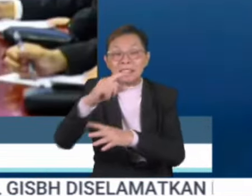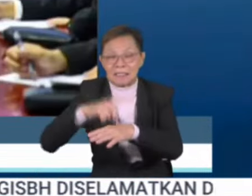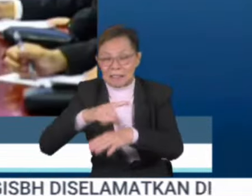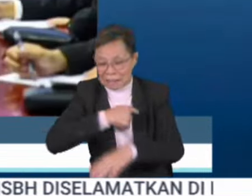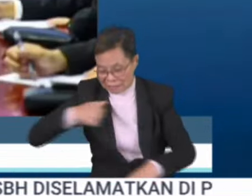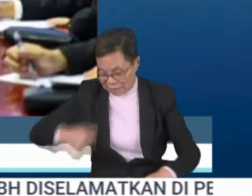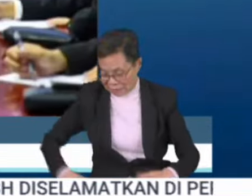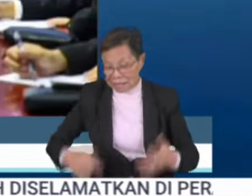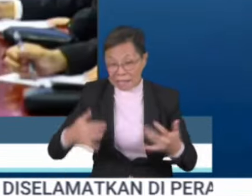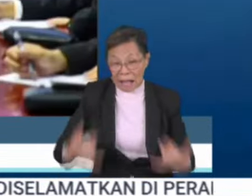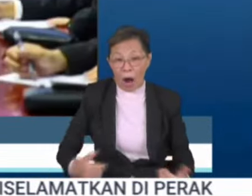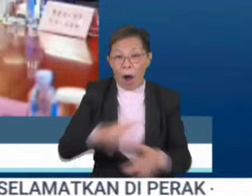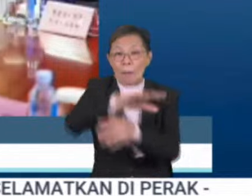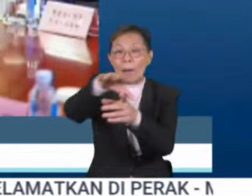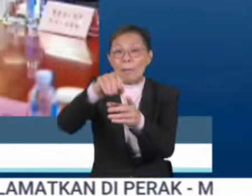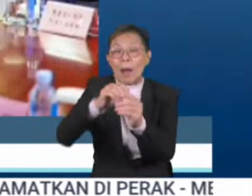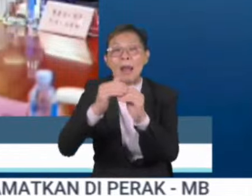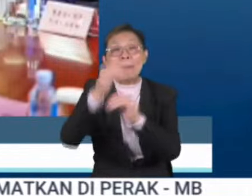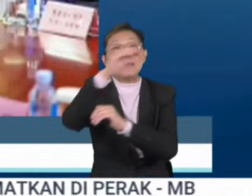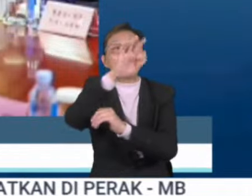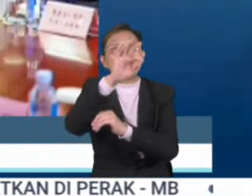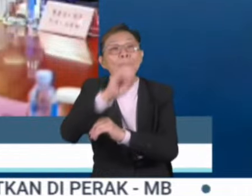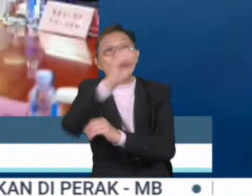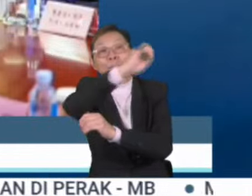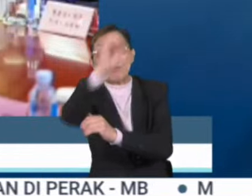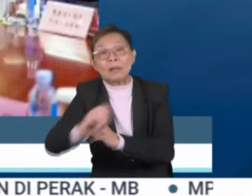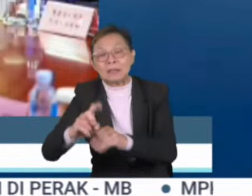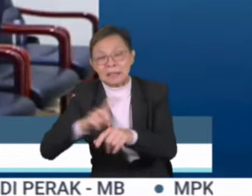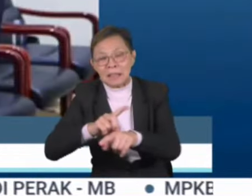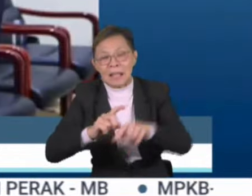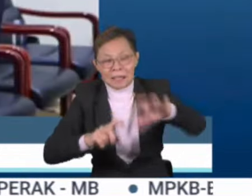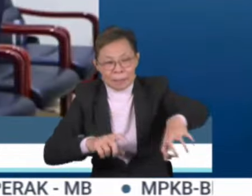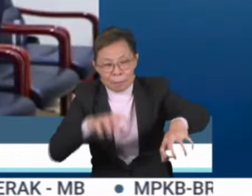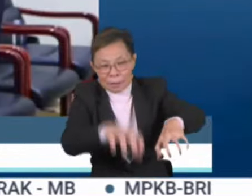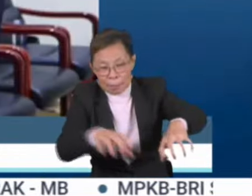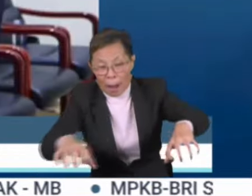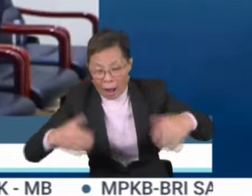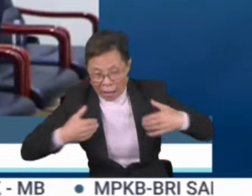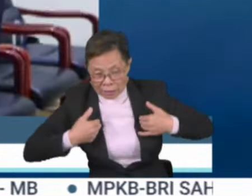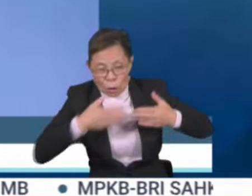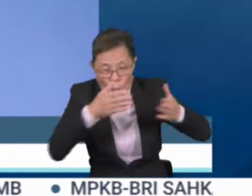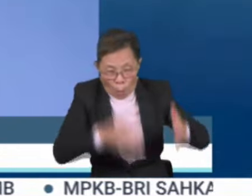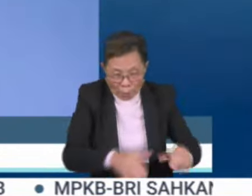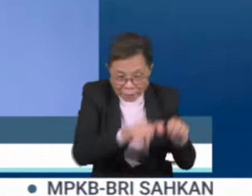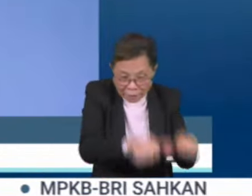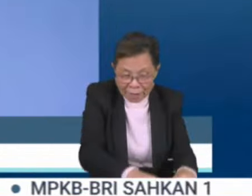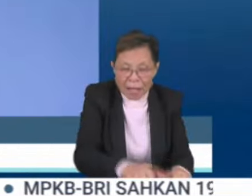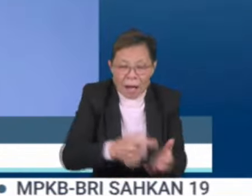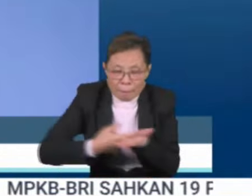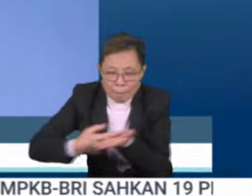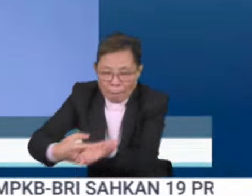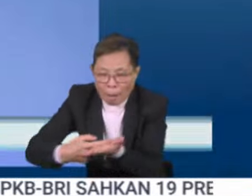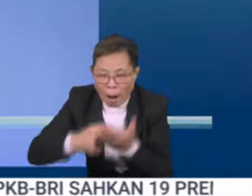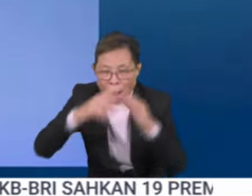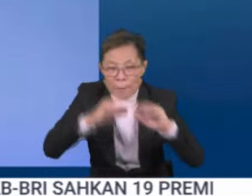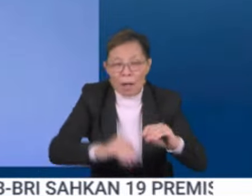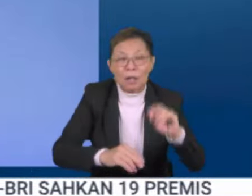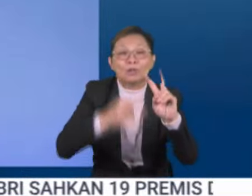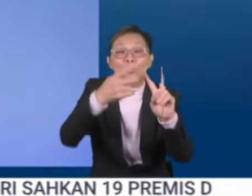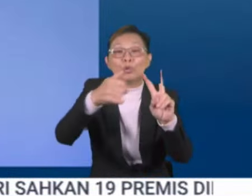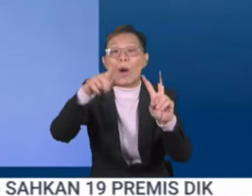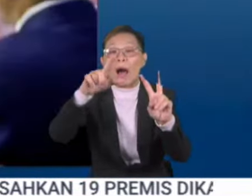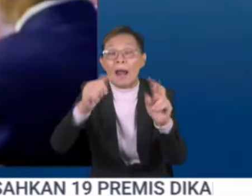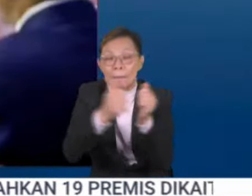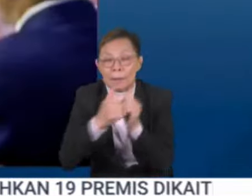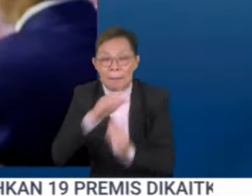China ketika ini meliputi lebih 90% di kawasan berpenduduk. Perkara itu antara dibincangkan dalam mesyuarat dua hala